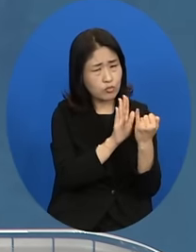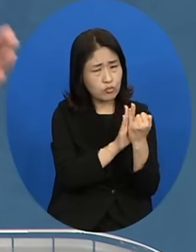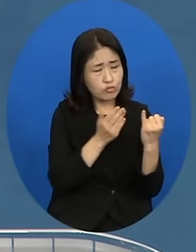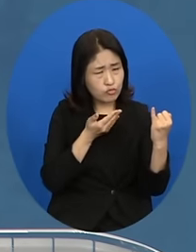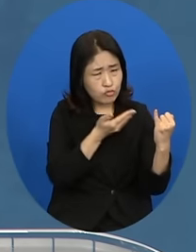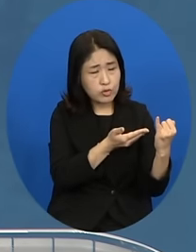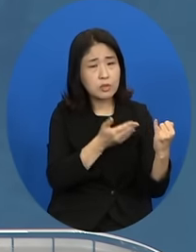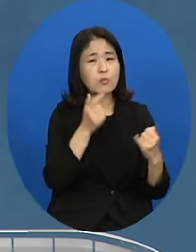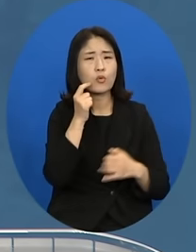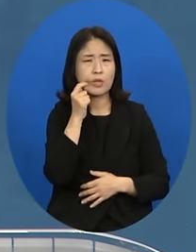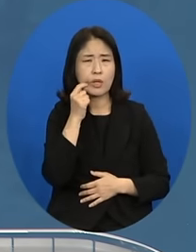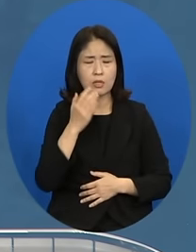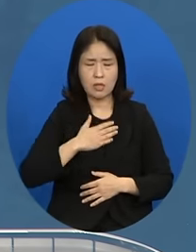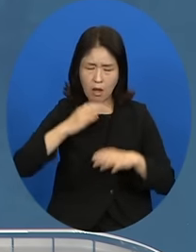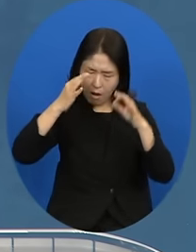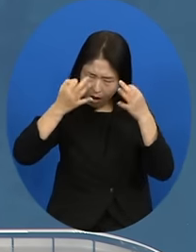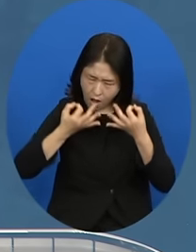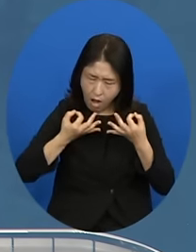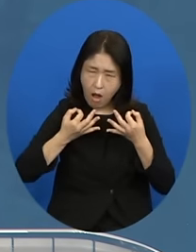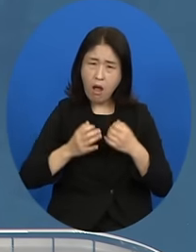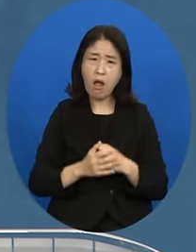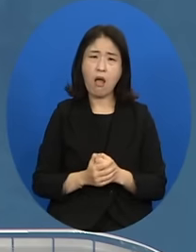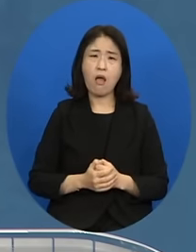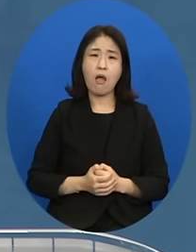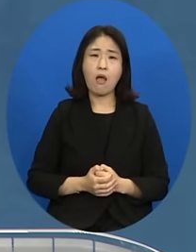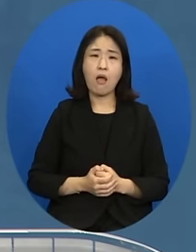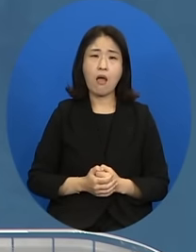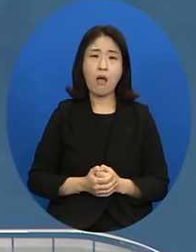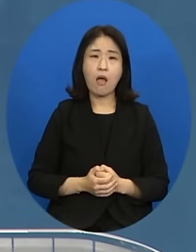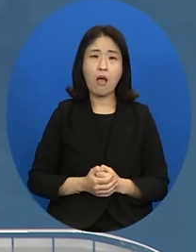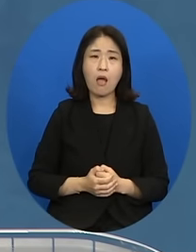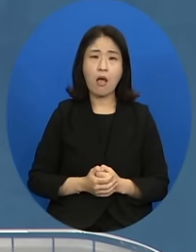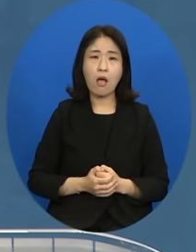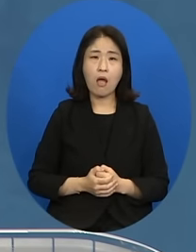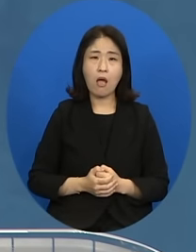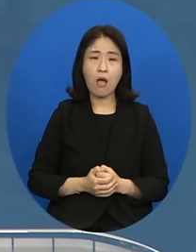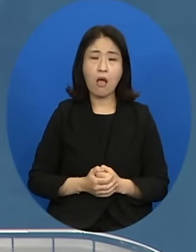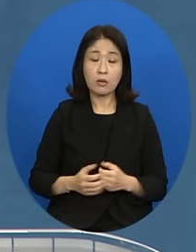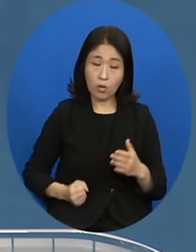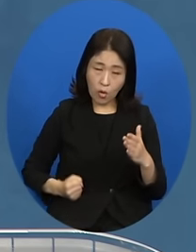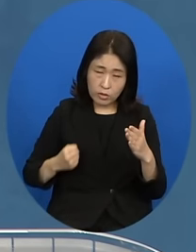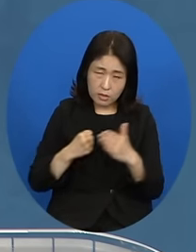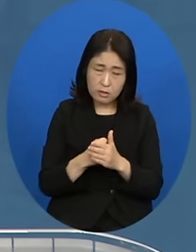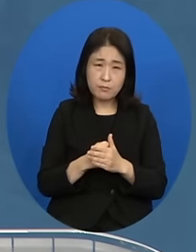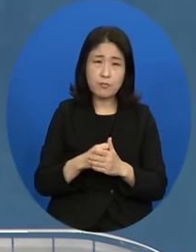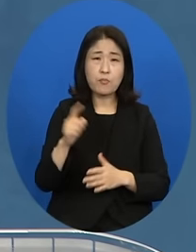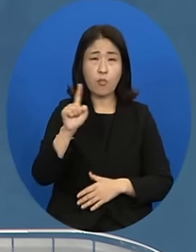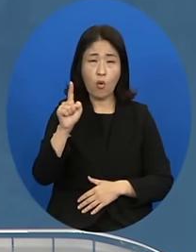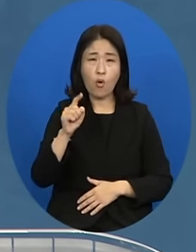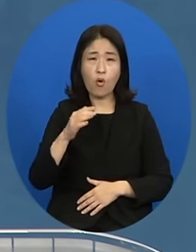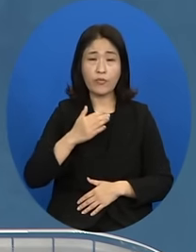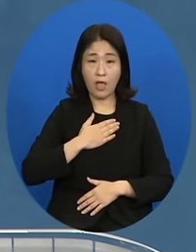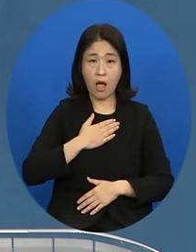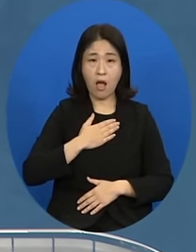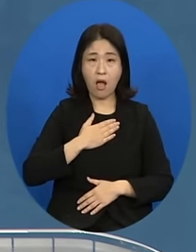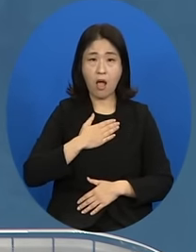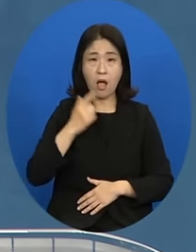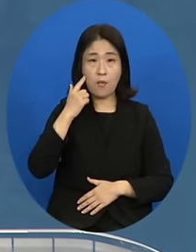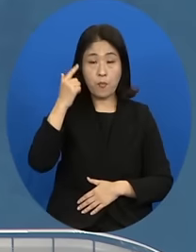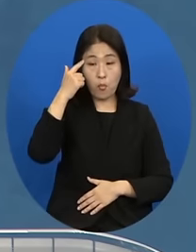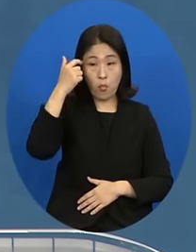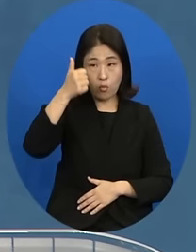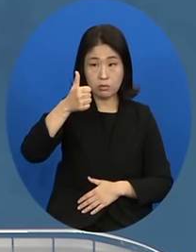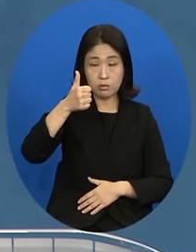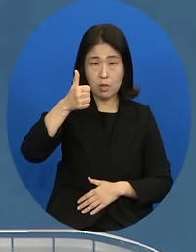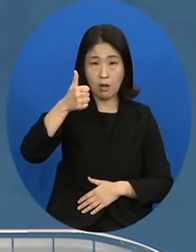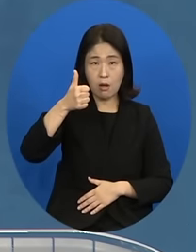저의 모습이더라고요. 그래서 처음으로 결심을 하기를, 이런 나는 목사 안수를